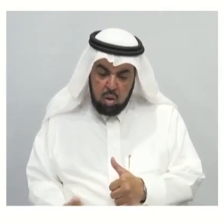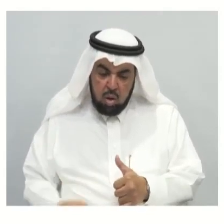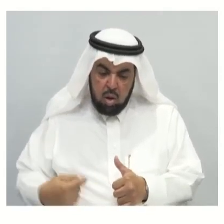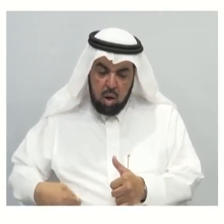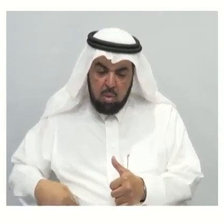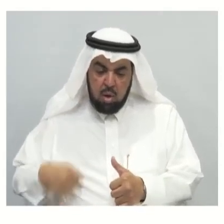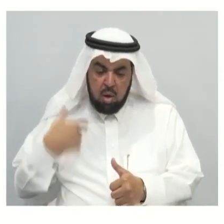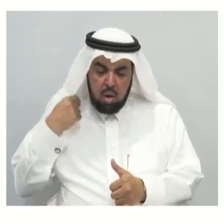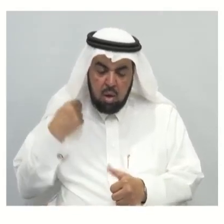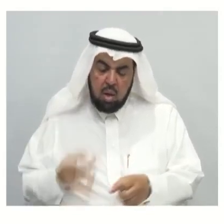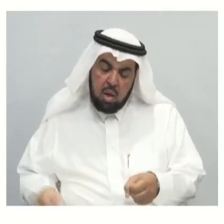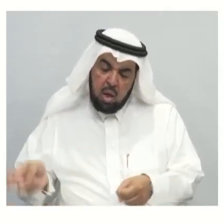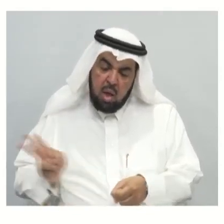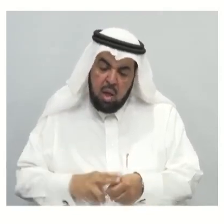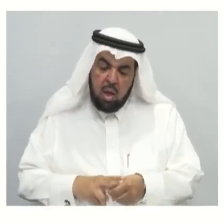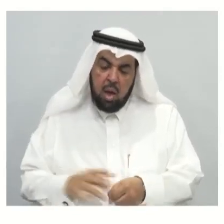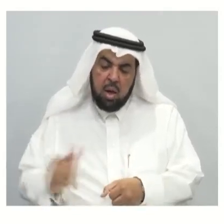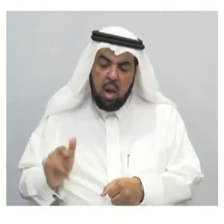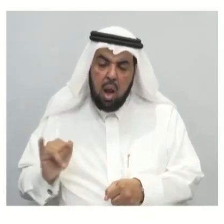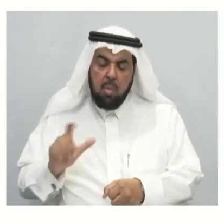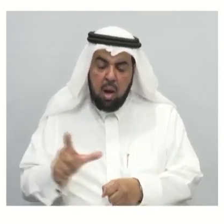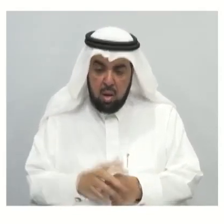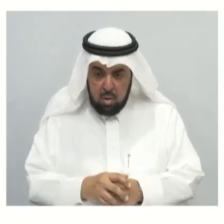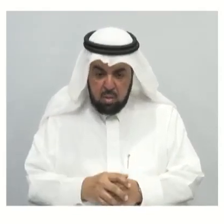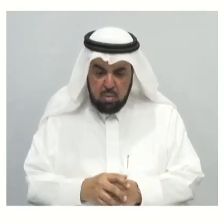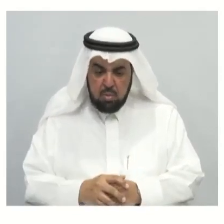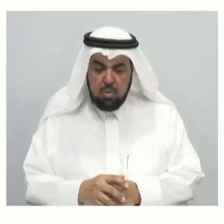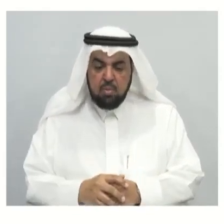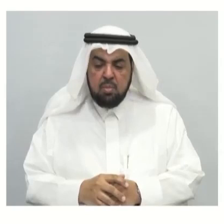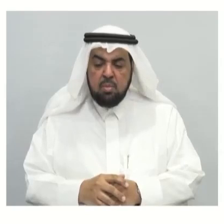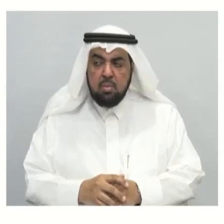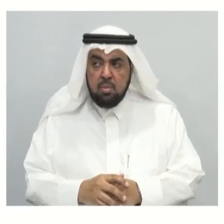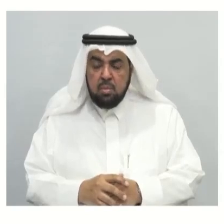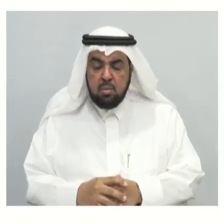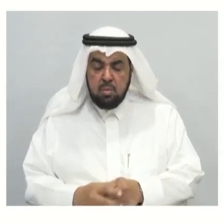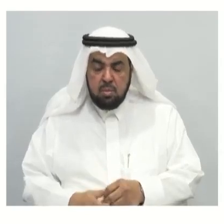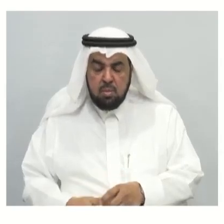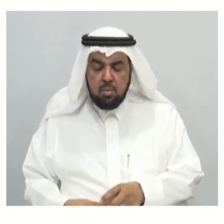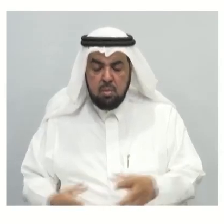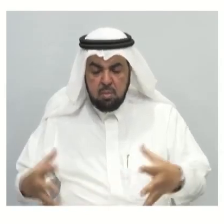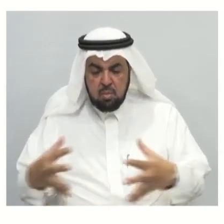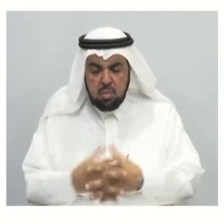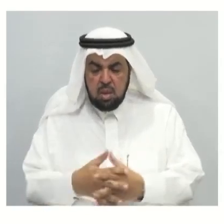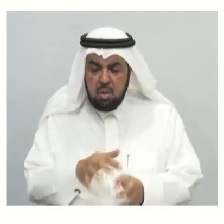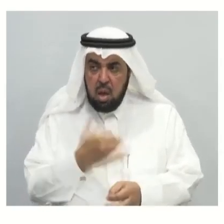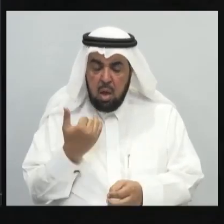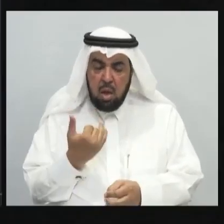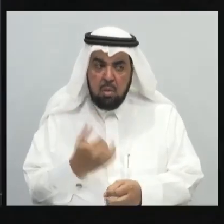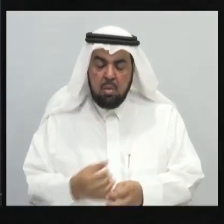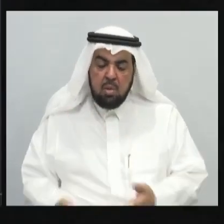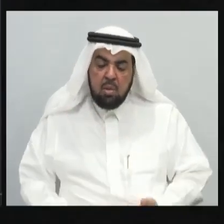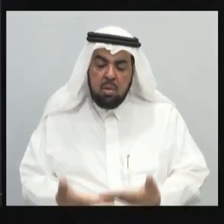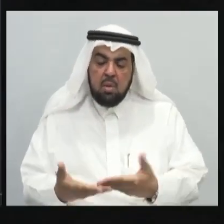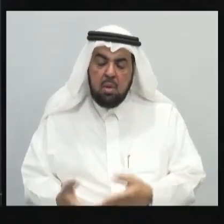عمليه اعاده الامل اذا هذه من التحالفات العربيه التي